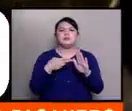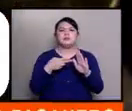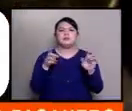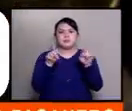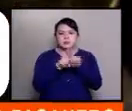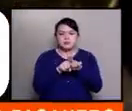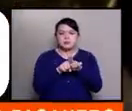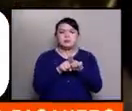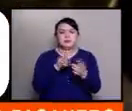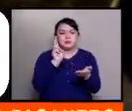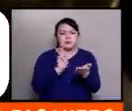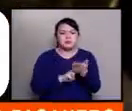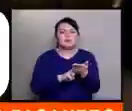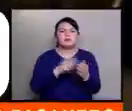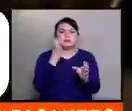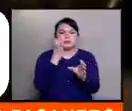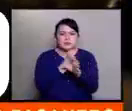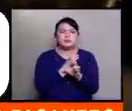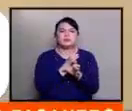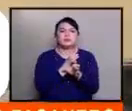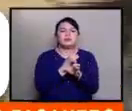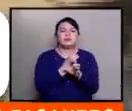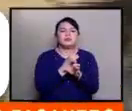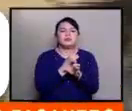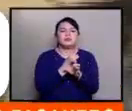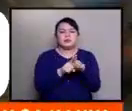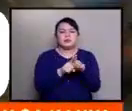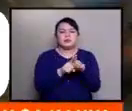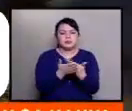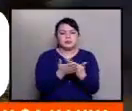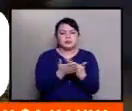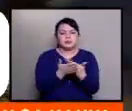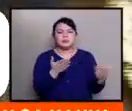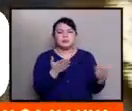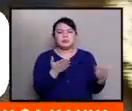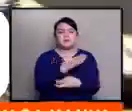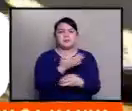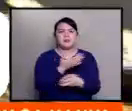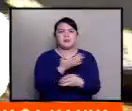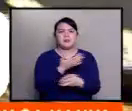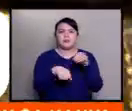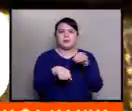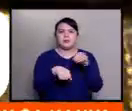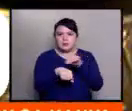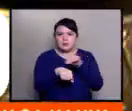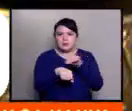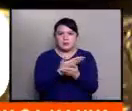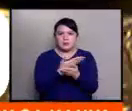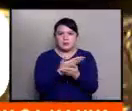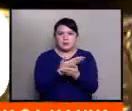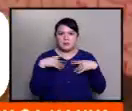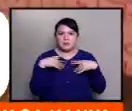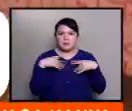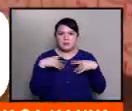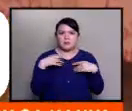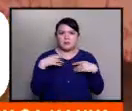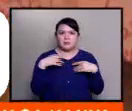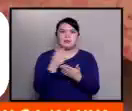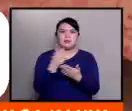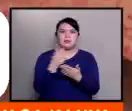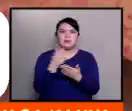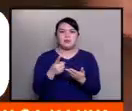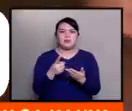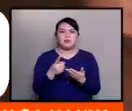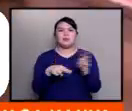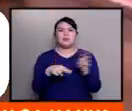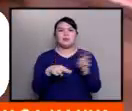bariyang inipon ng pamilya sa isang banga, hindi pinatawad ng mga magnanakaw. Kaya't paalala ng mga otoridad sa nagbabakasyon o magbabakasyon ngayong Holy Week,